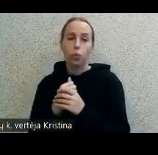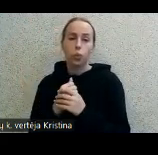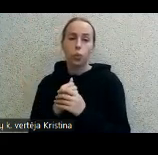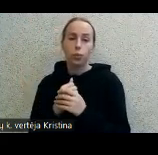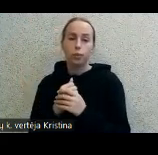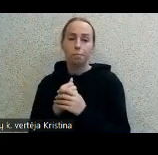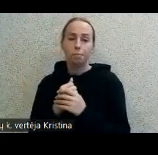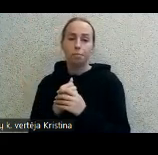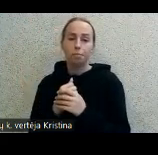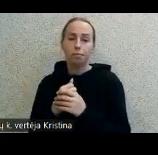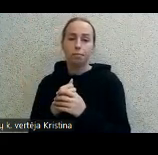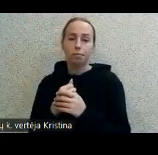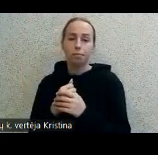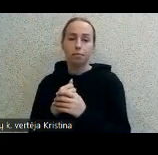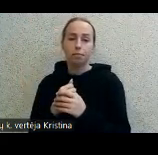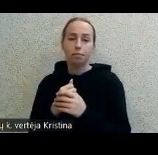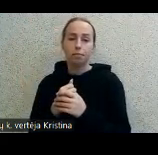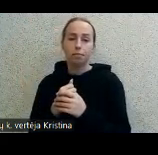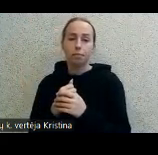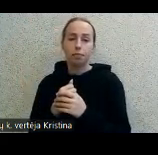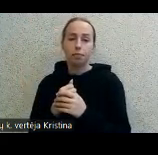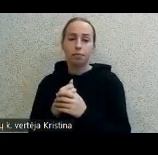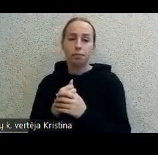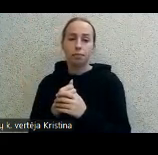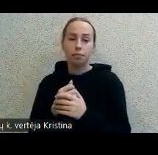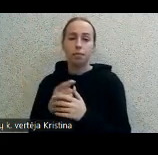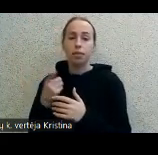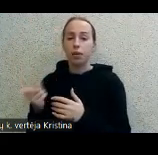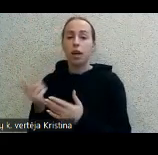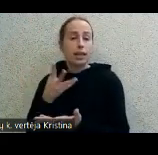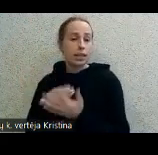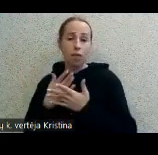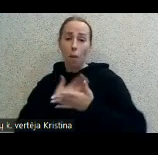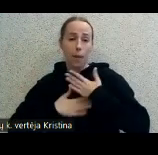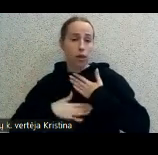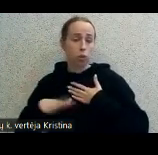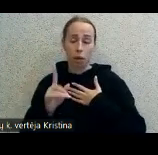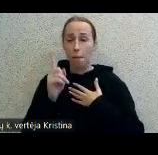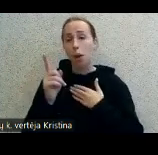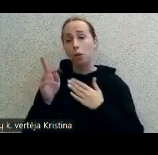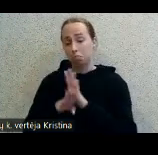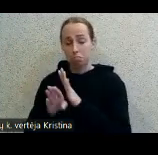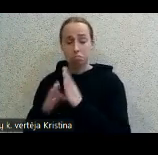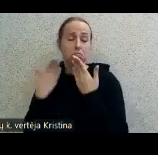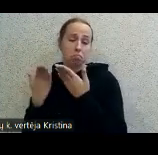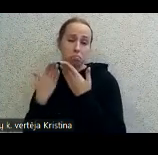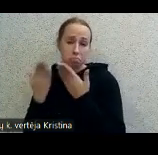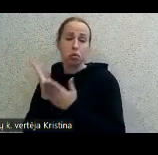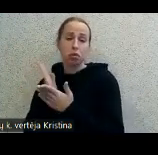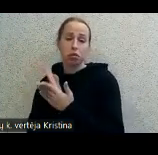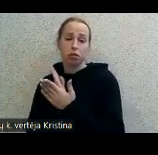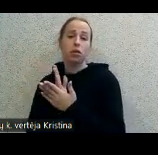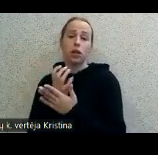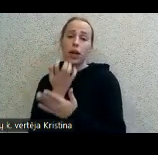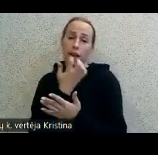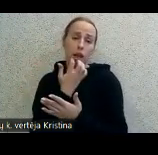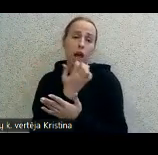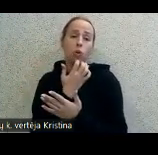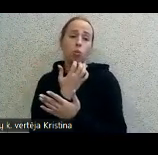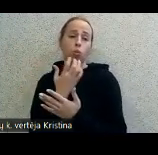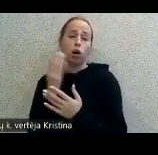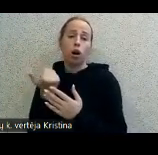jie skaito, net jie skaito nebūtinai savo malonumui. Ir koncentruosi tam tikrą skaitimą. Tačiau